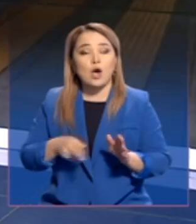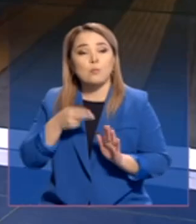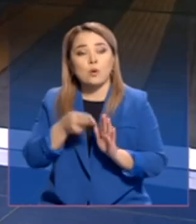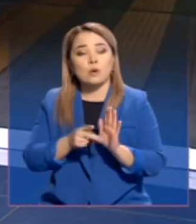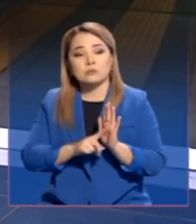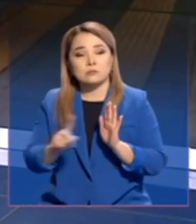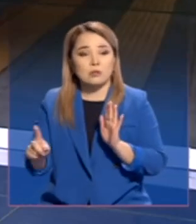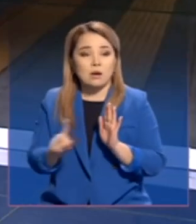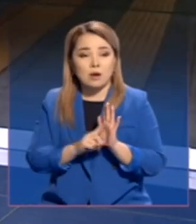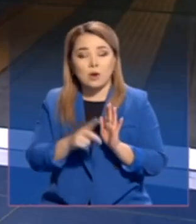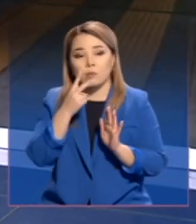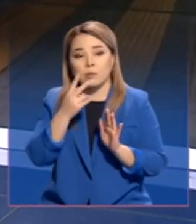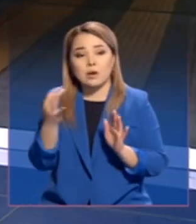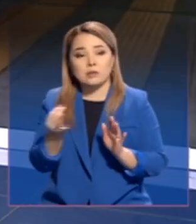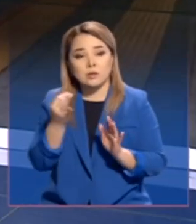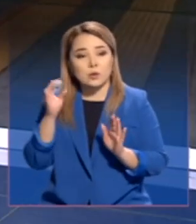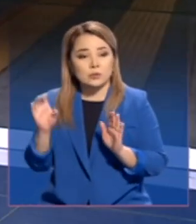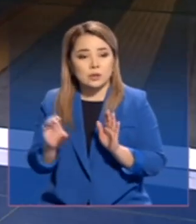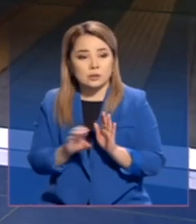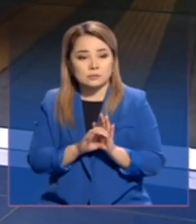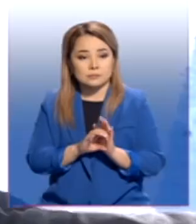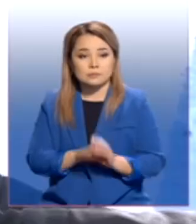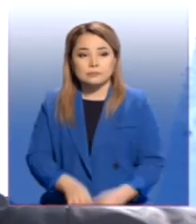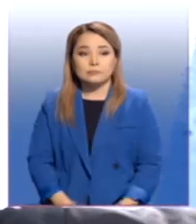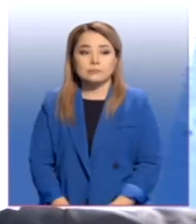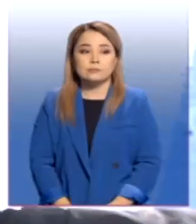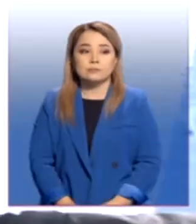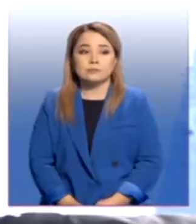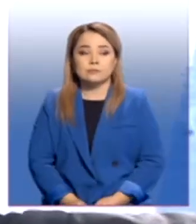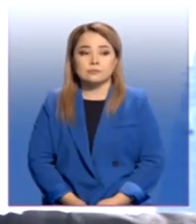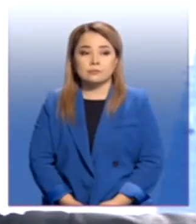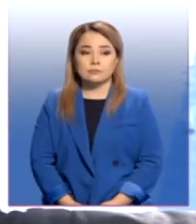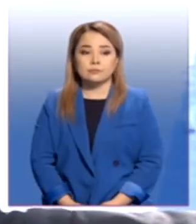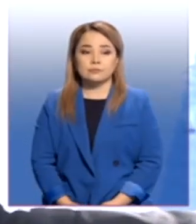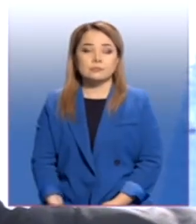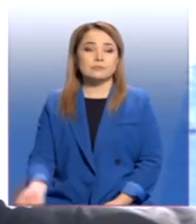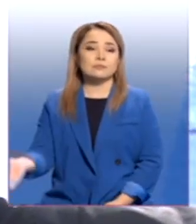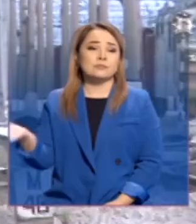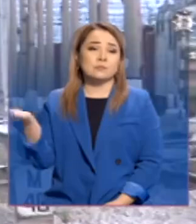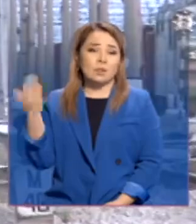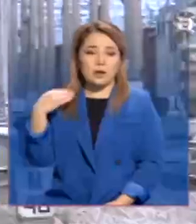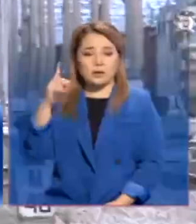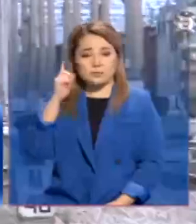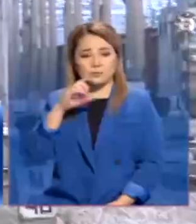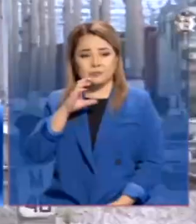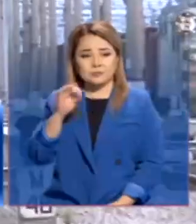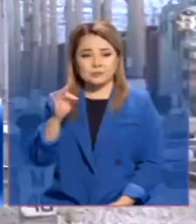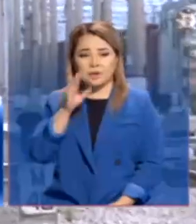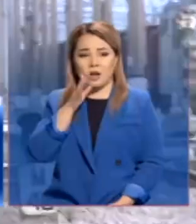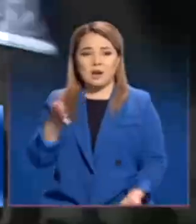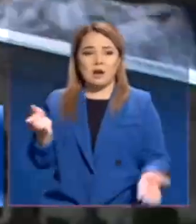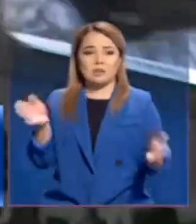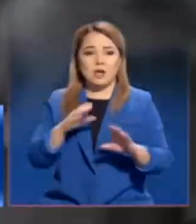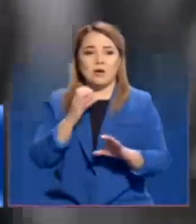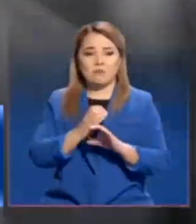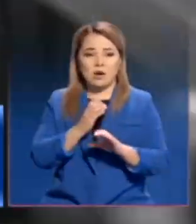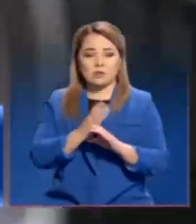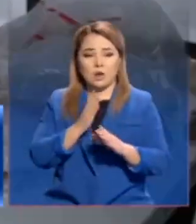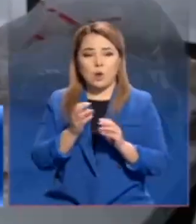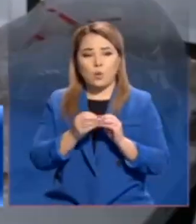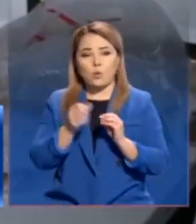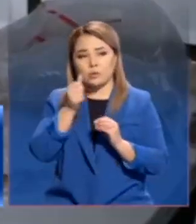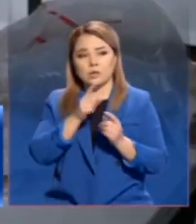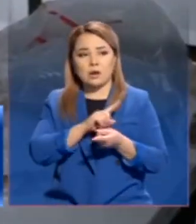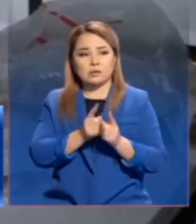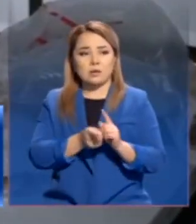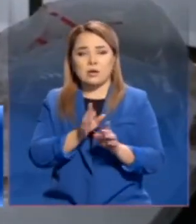барып келді. Сюжетіне назар салсақ. Сәметтен қалған вагонымыз ба, құдайымыз қайда қалған вагон енді. 10 жылдан бері